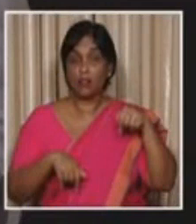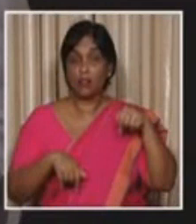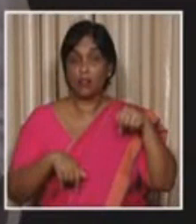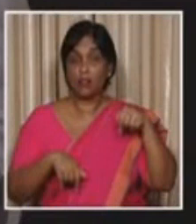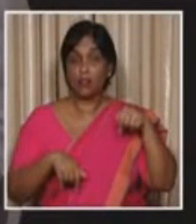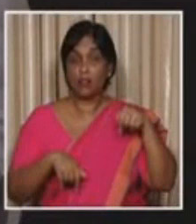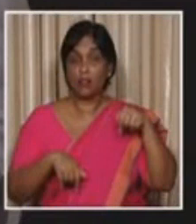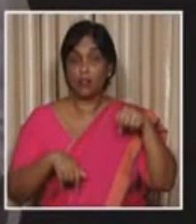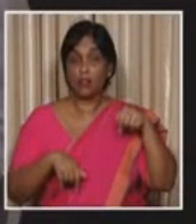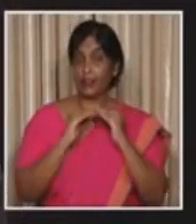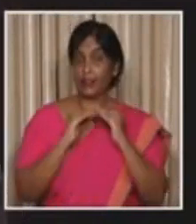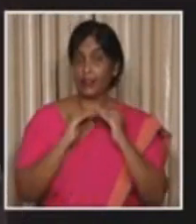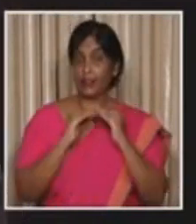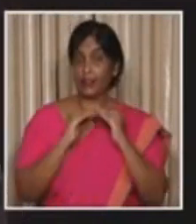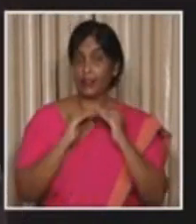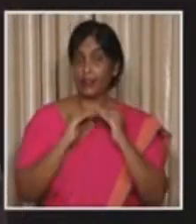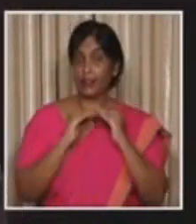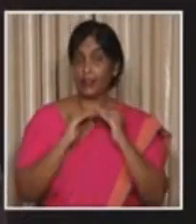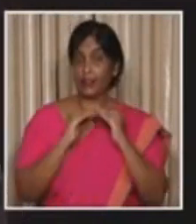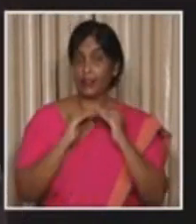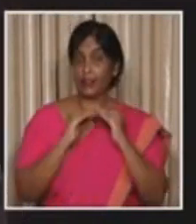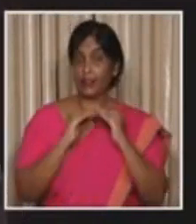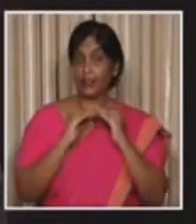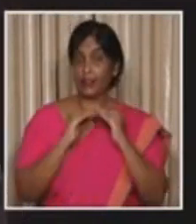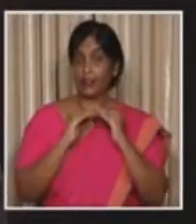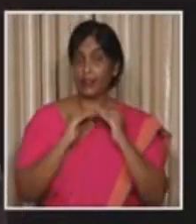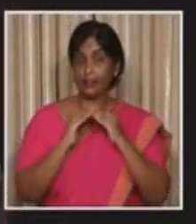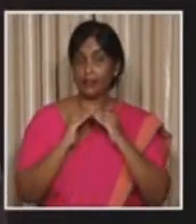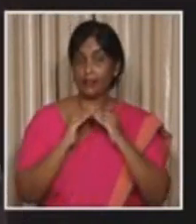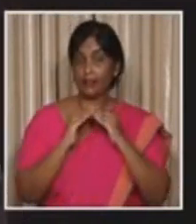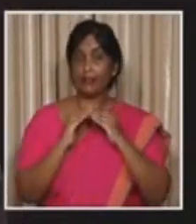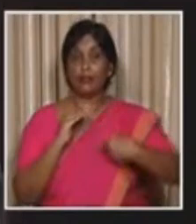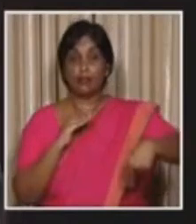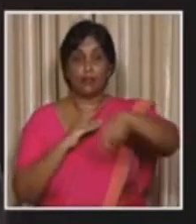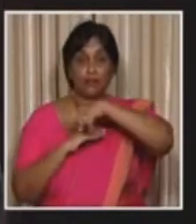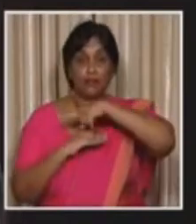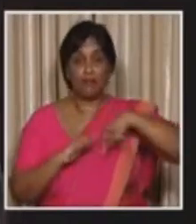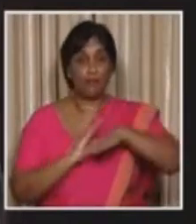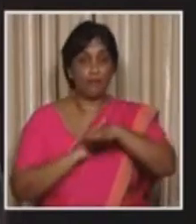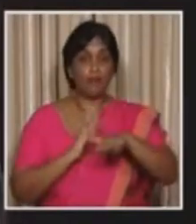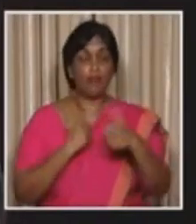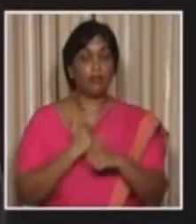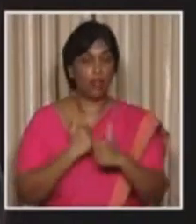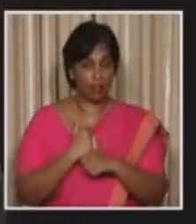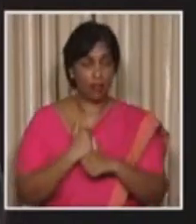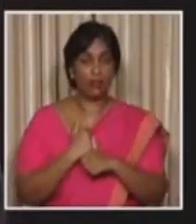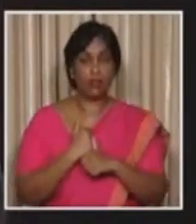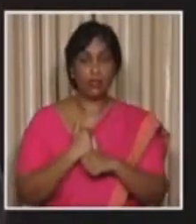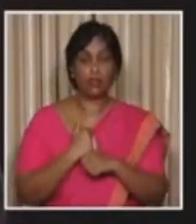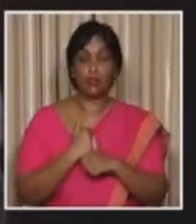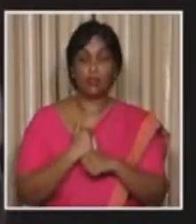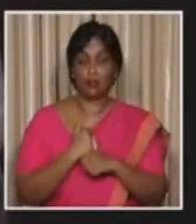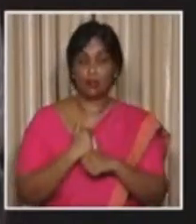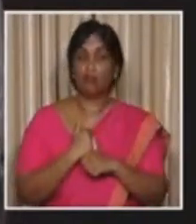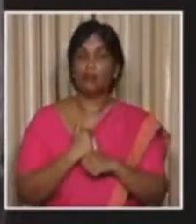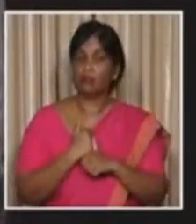දැක්කම මේ මොහොතෙත් හමුදාපතිවරයාගේ නිල නිවාසයේ වත්ත හදන්න ජනාධි උපදේශක